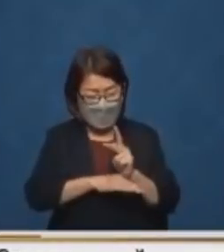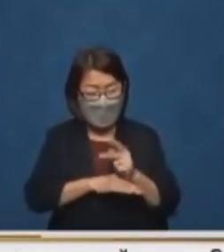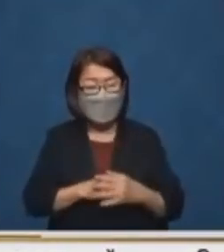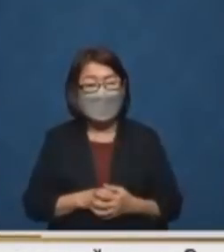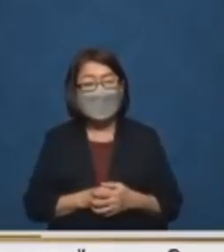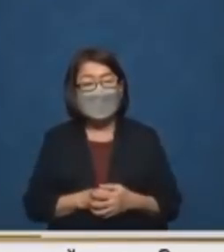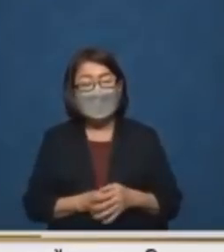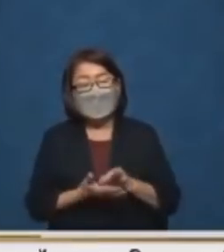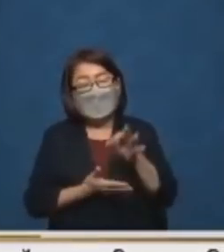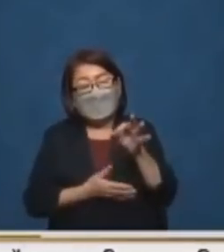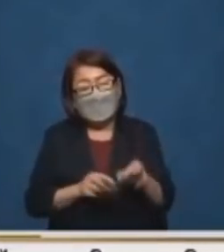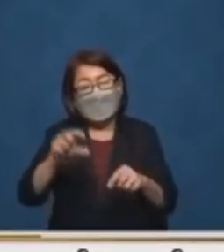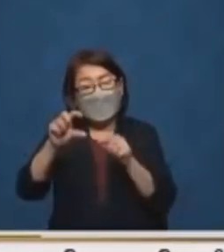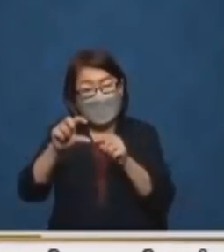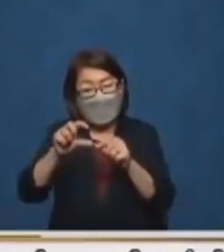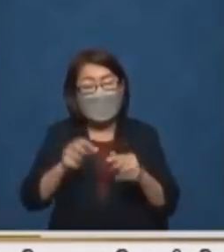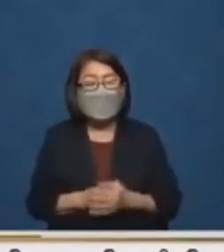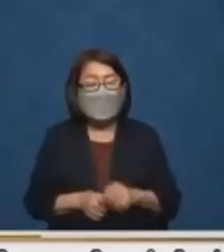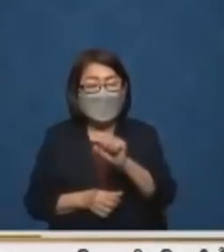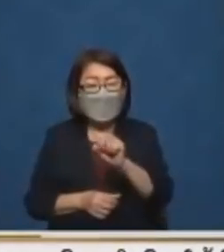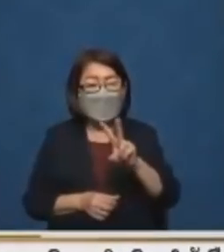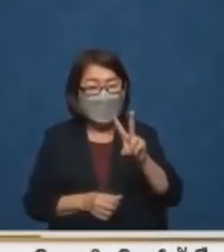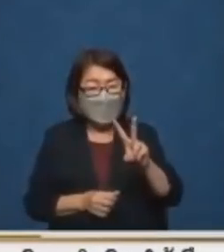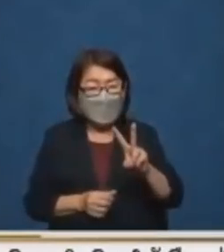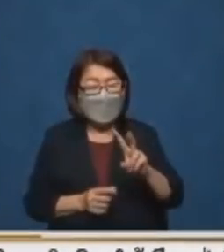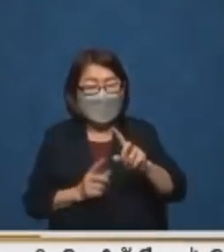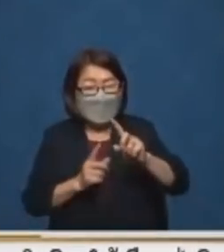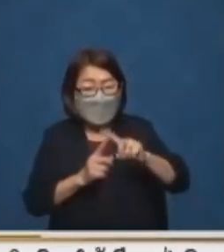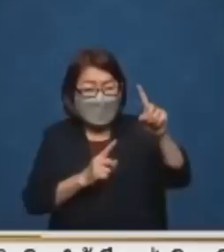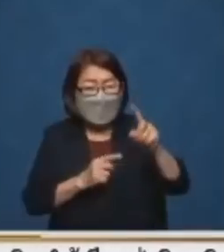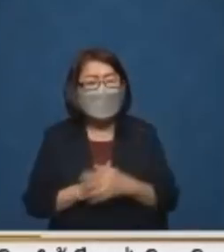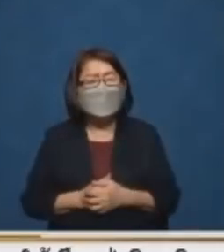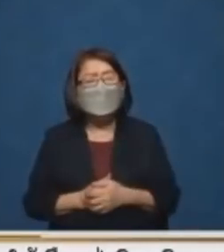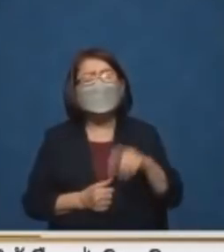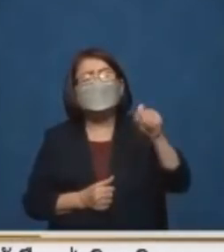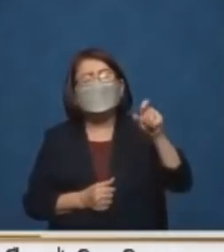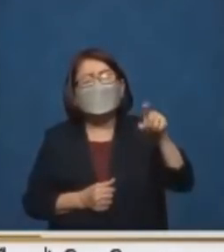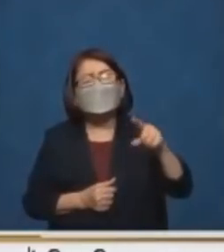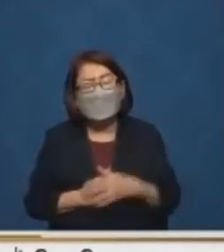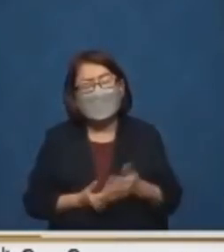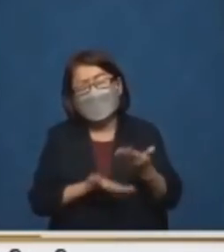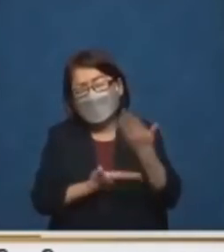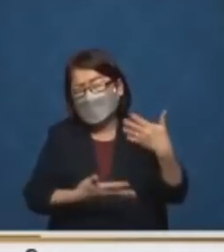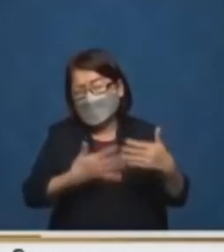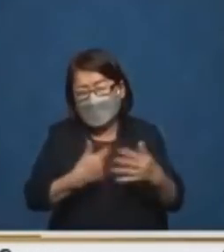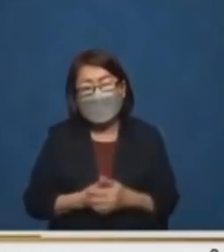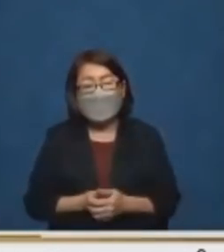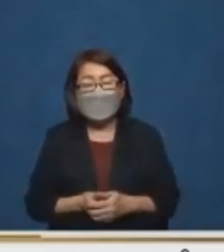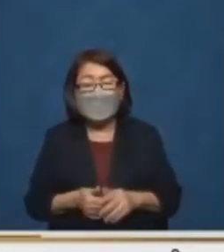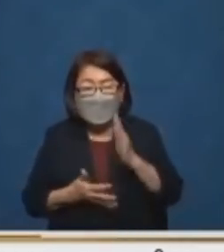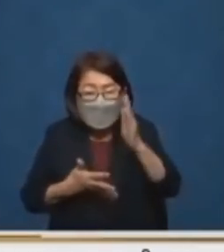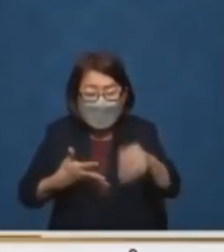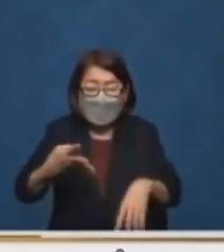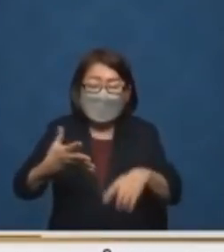การจะซื้อชิโนแห USCทั้งหมดลดแรกๆะอาจจะมีข้าแก้ตัววาคามเร่งดวนแต่การจัดซื้อักซ Φชินโ entonces